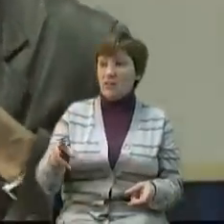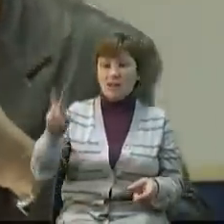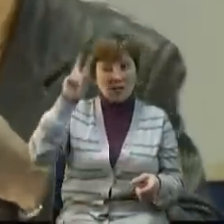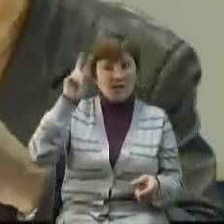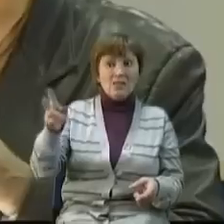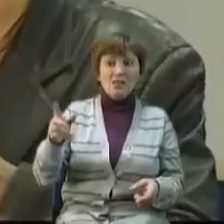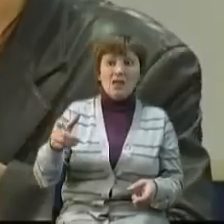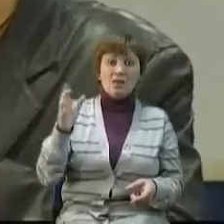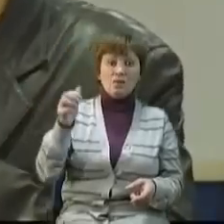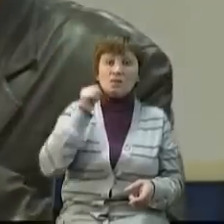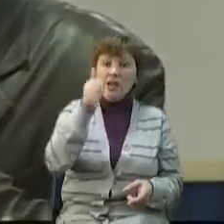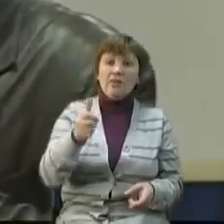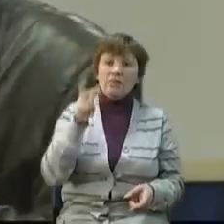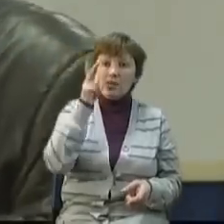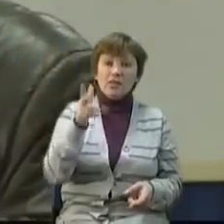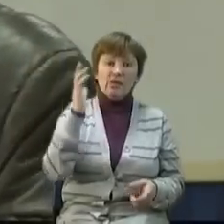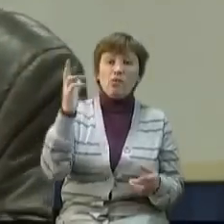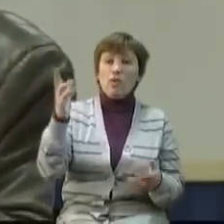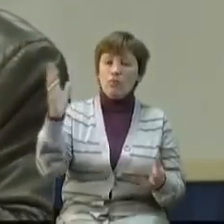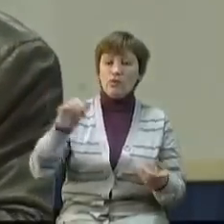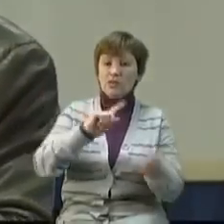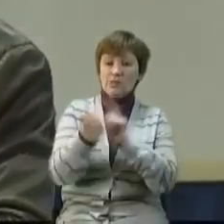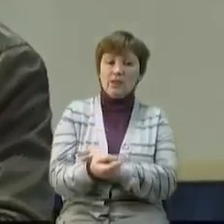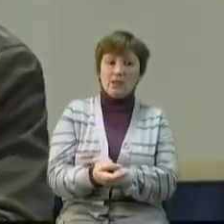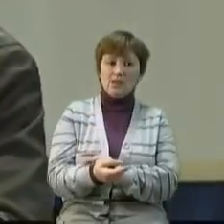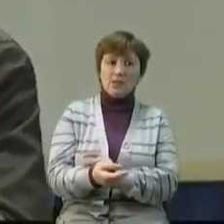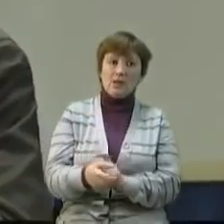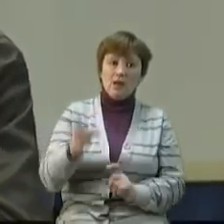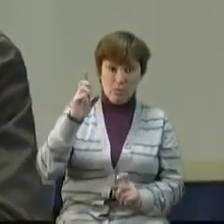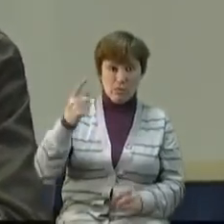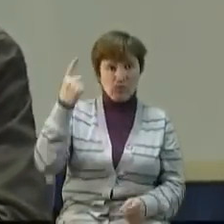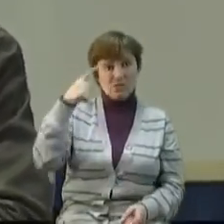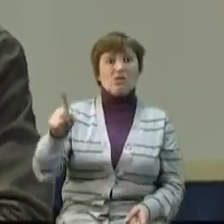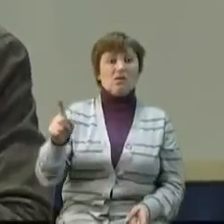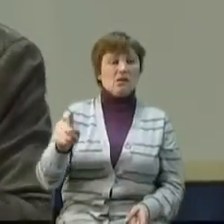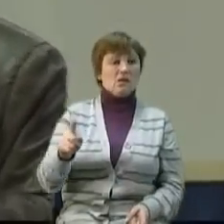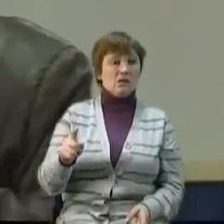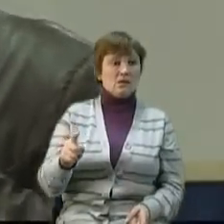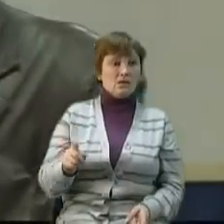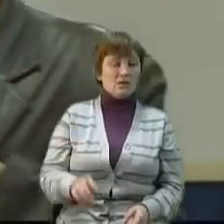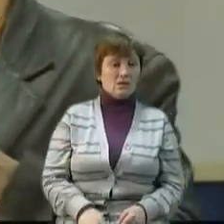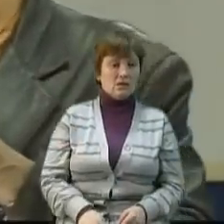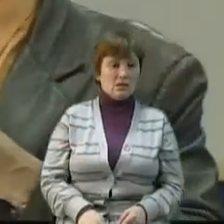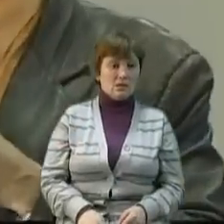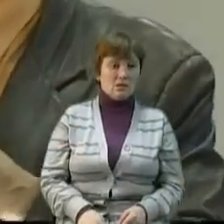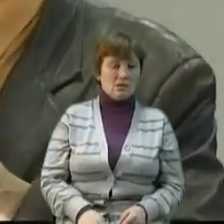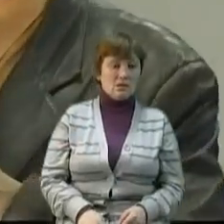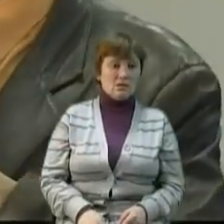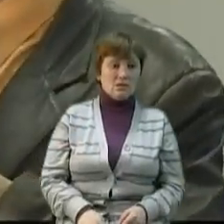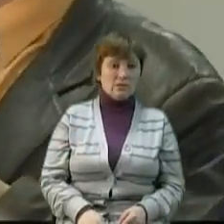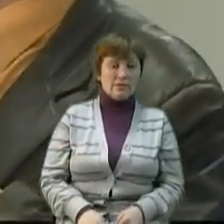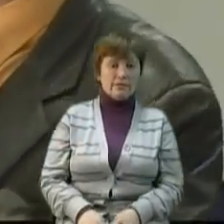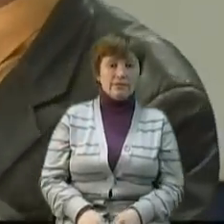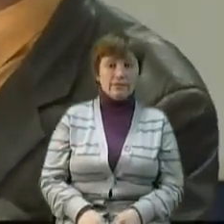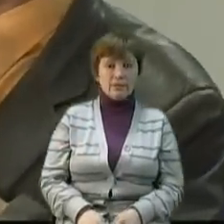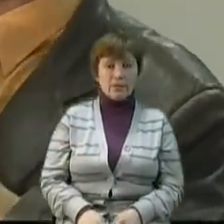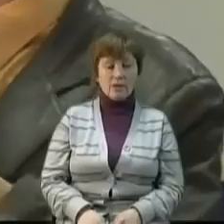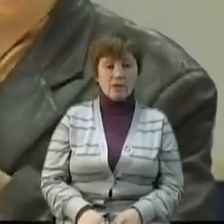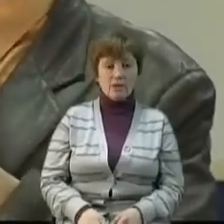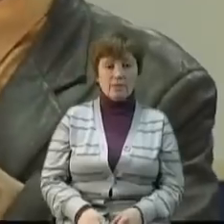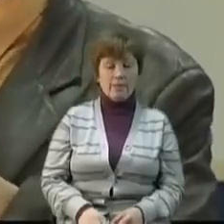там произойдет. Было такое удивительное, знаете, для меня переживание события, когда я читал про Крымск, когда